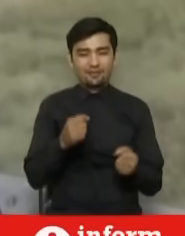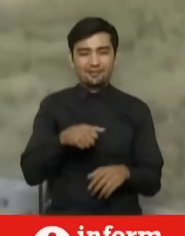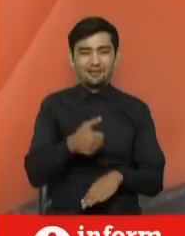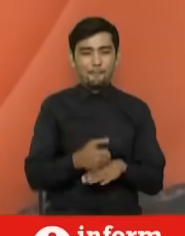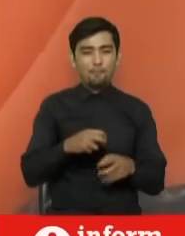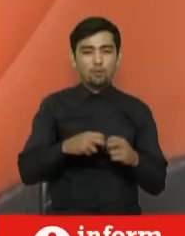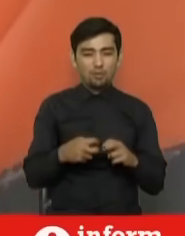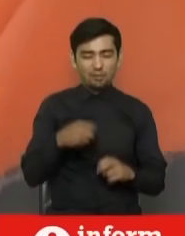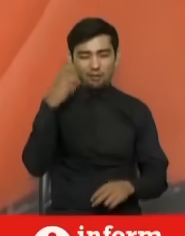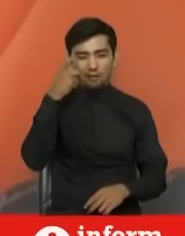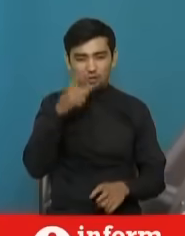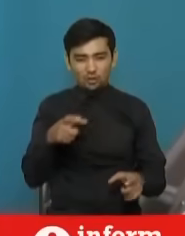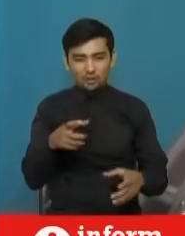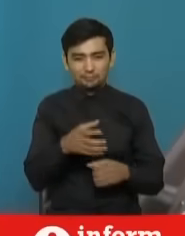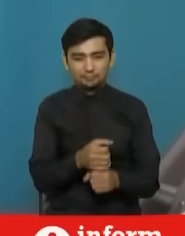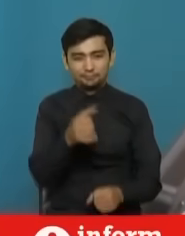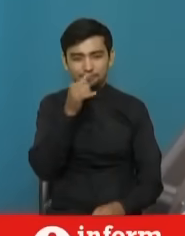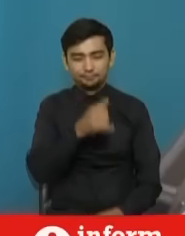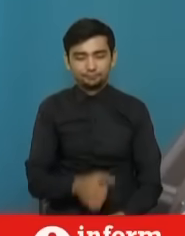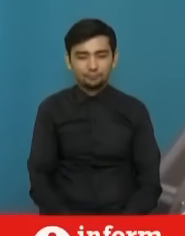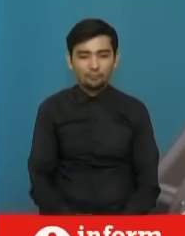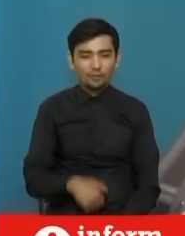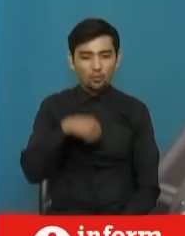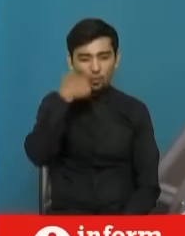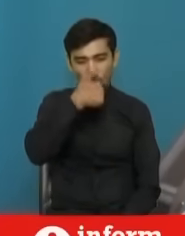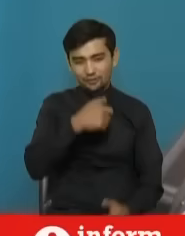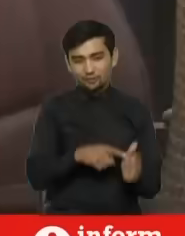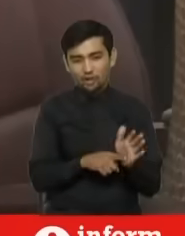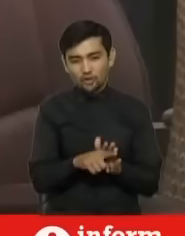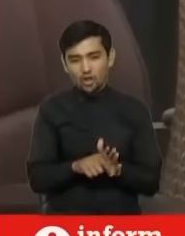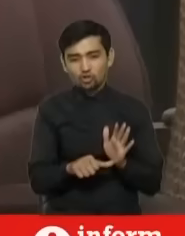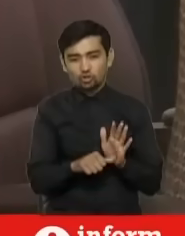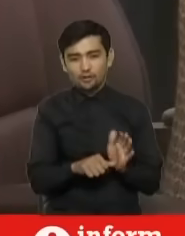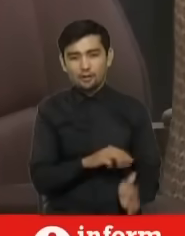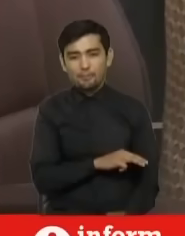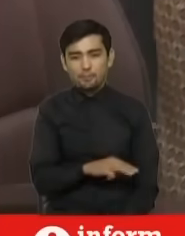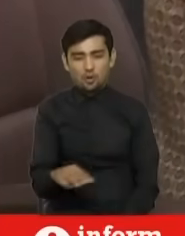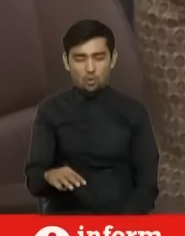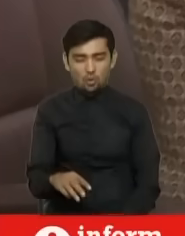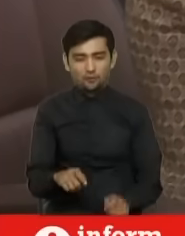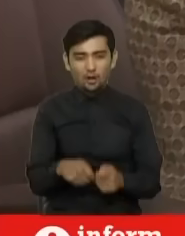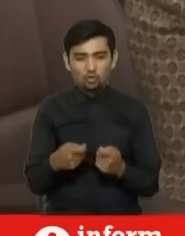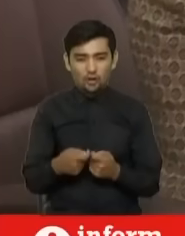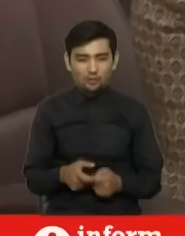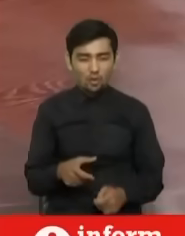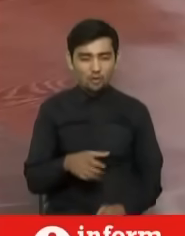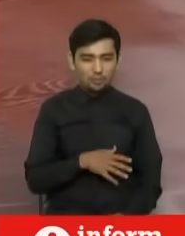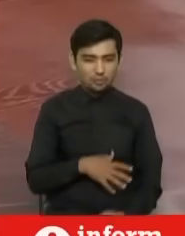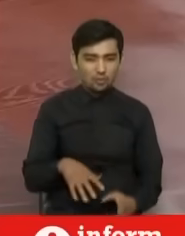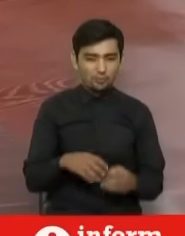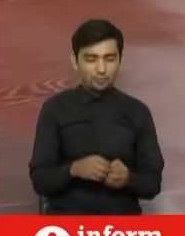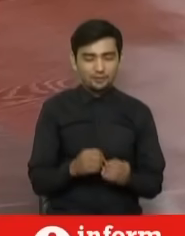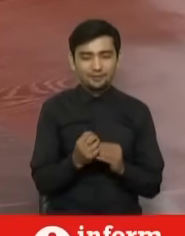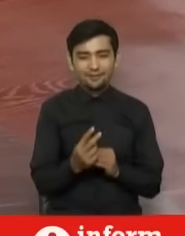басқаратындар азаймай тұр. Жыл басынан бері 6 миллионға жоқ жол ережесін бұздың жолы кесілді.